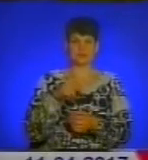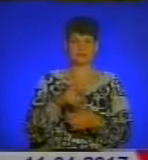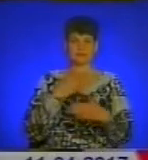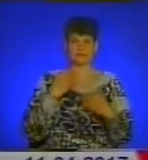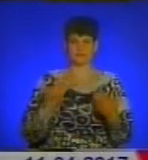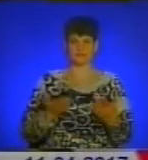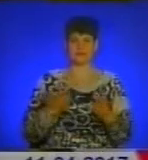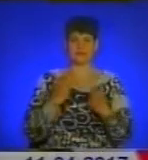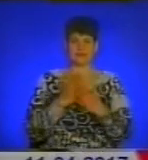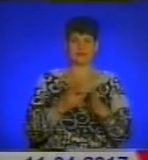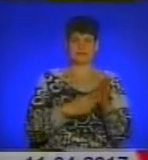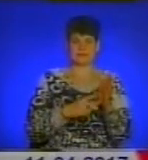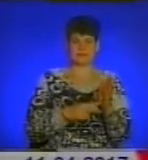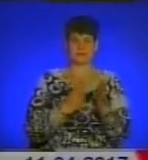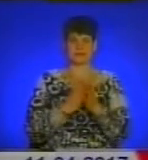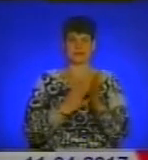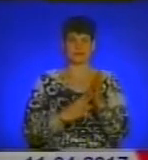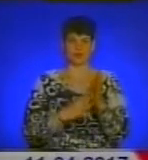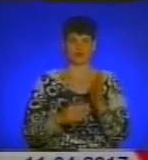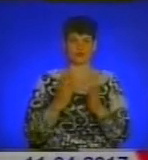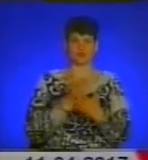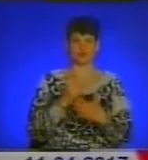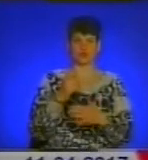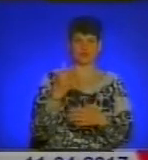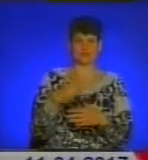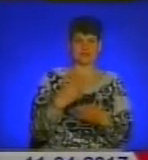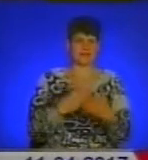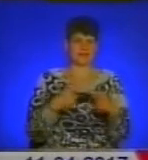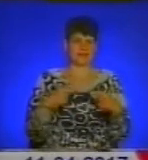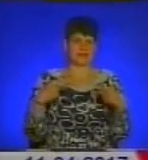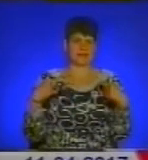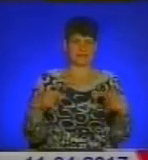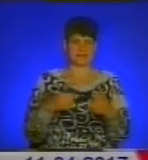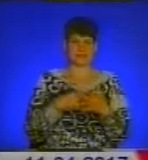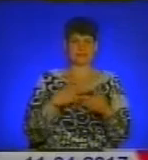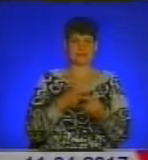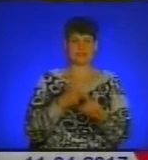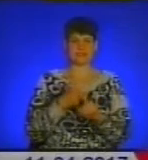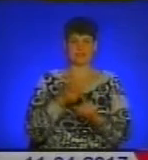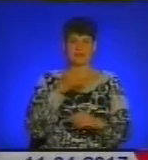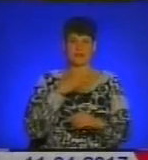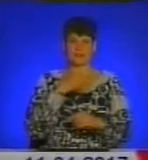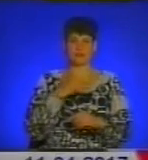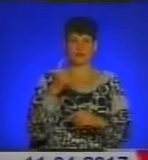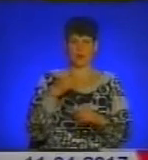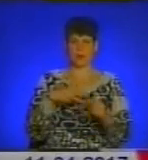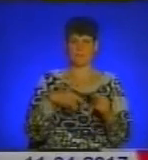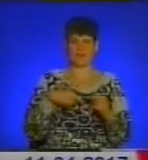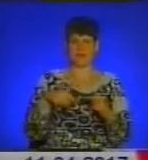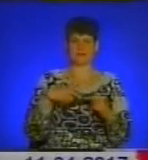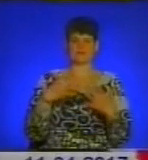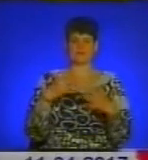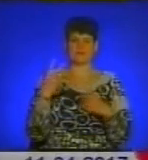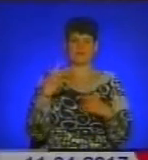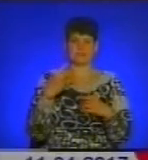Є 70, є 90, є 120. Є різні ціни. І залежить від аптеки. 100 метрів аптеку, вже 20 гривень може